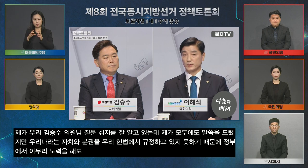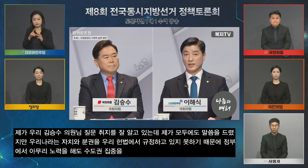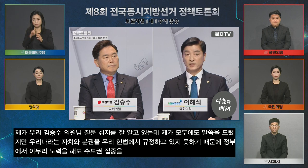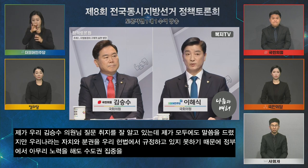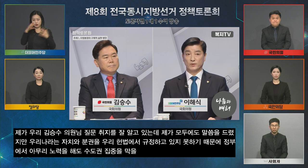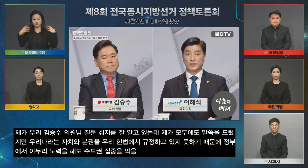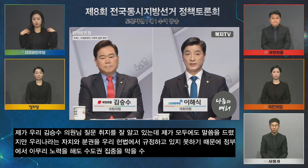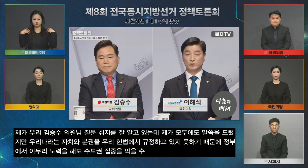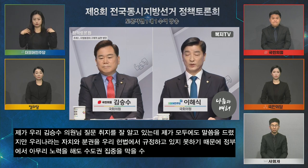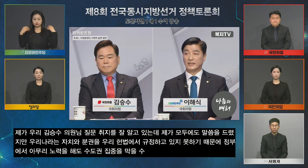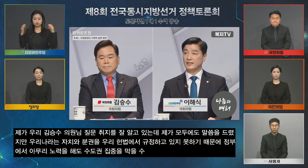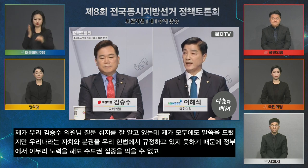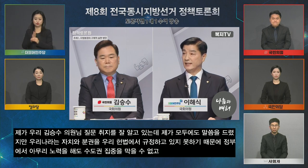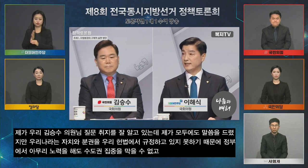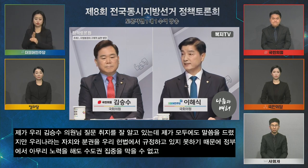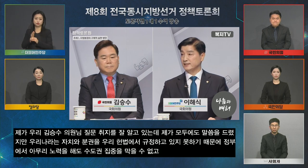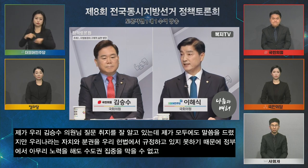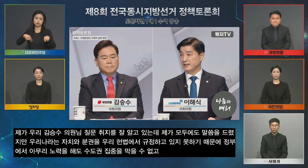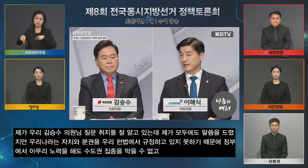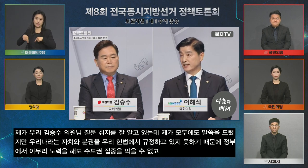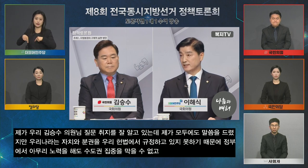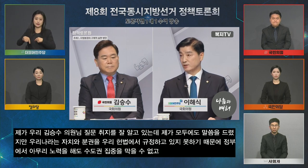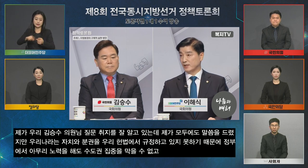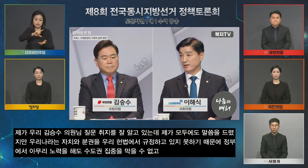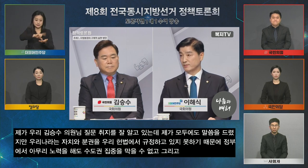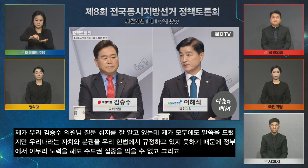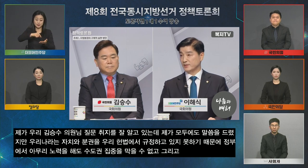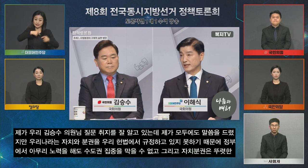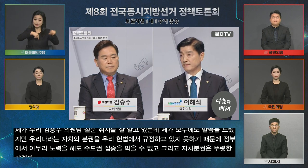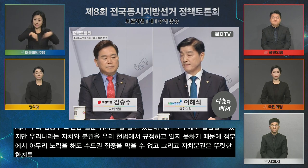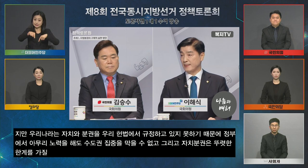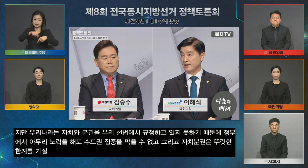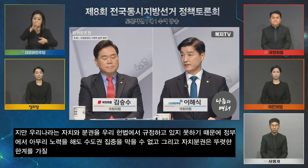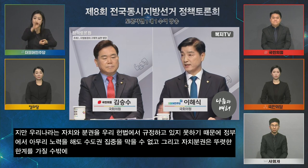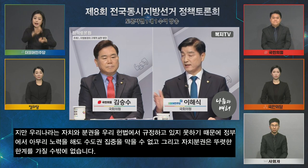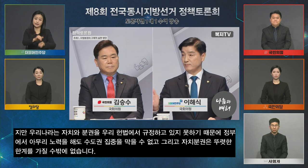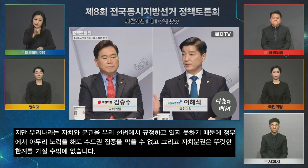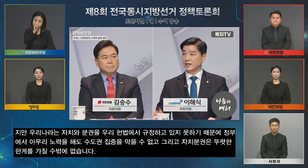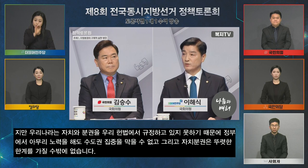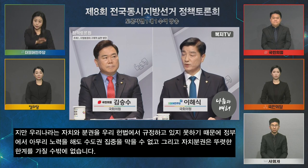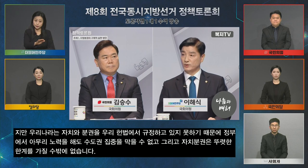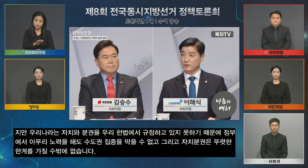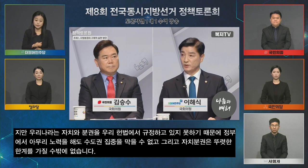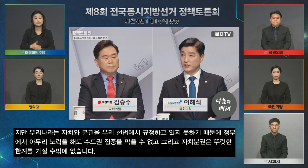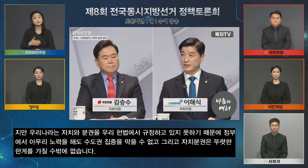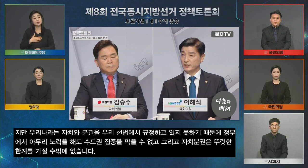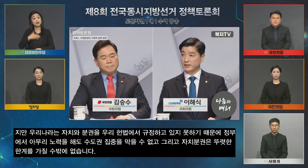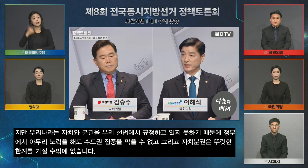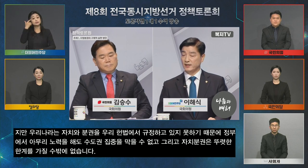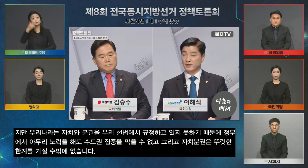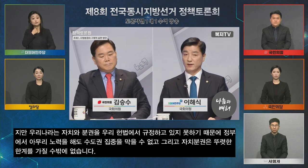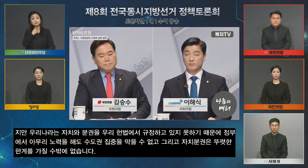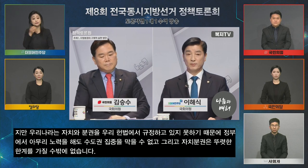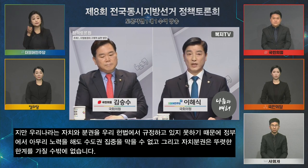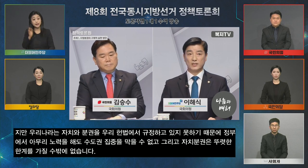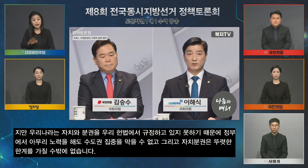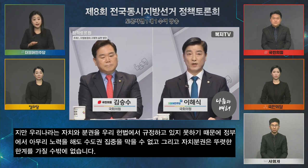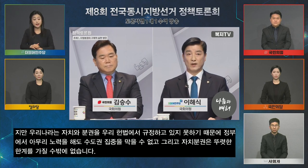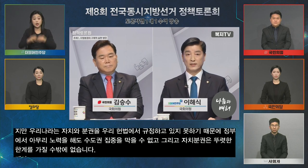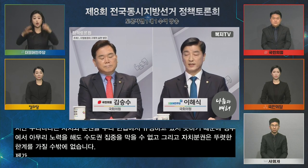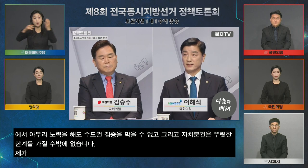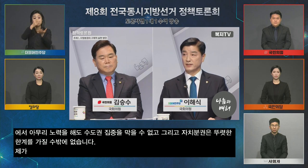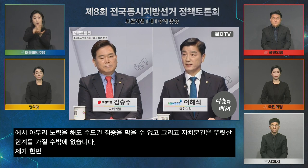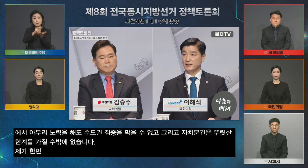그리고 자치 분권은 뚜렷한 한계를 가질 수밖에 없습니다. 제가 한번 나중에 또 질문을 드릴 텐데 헌법